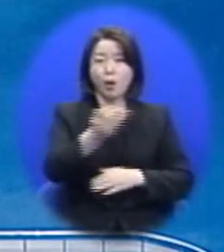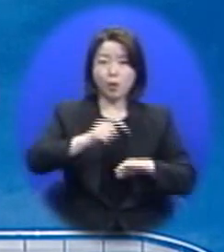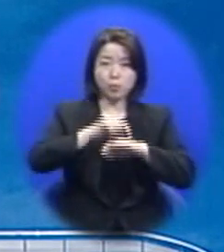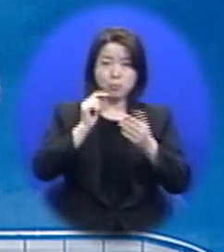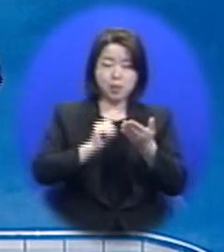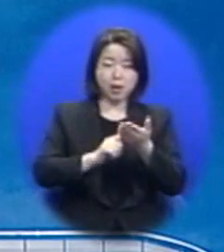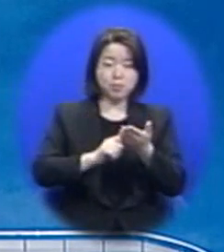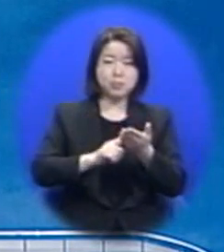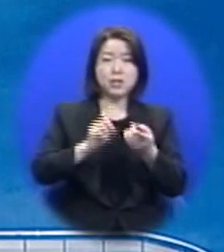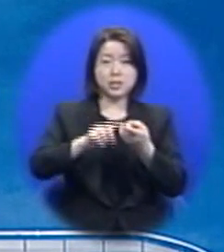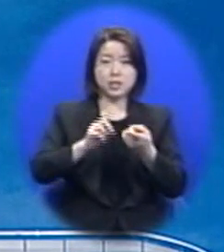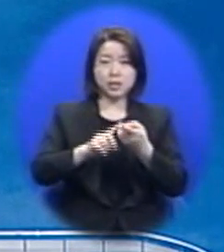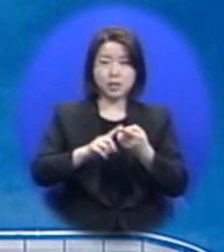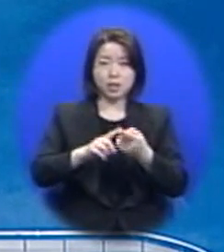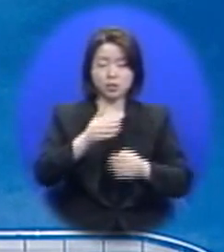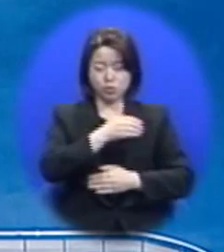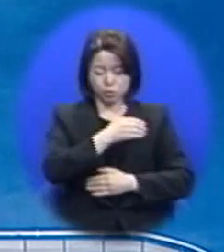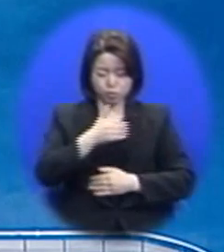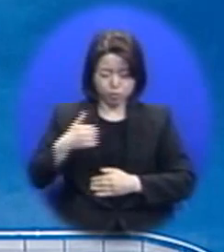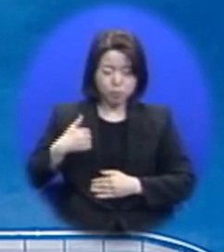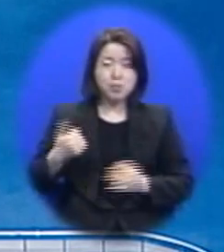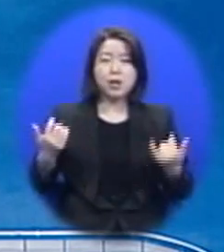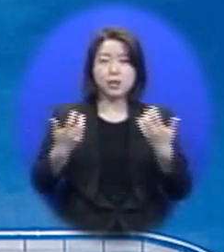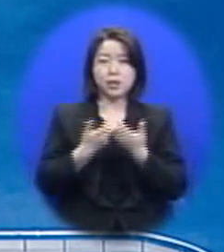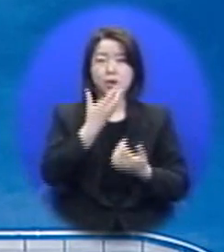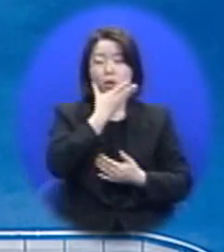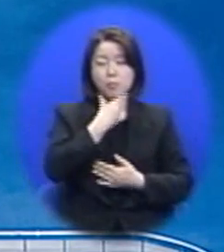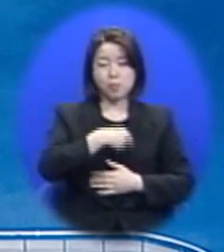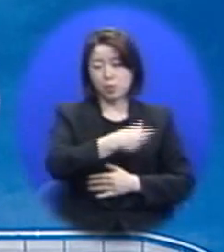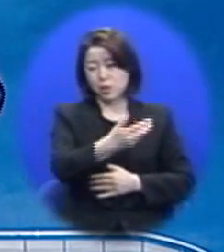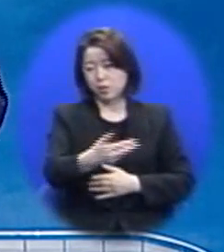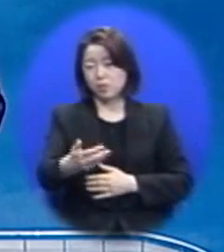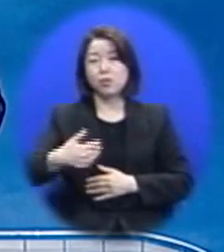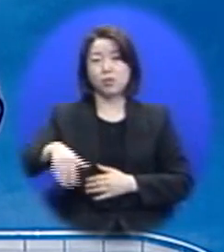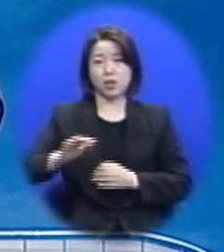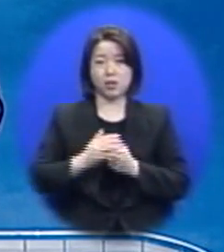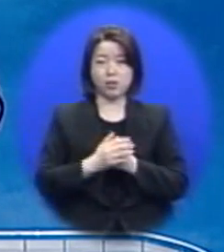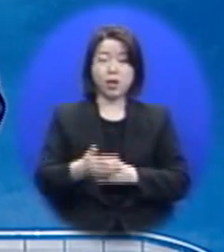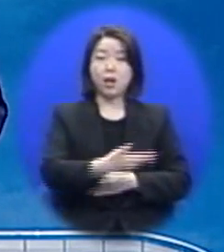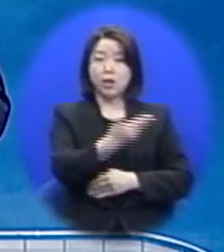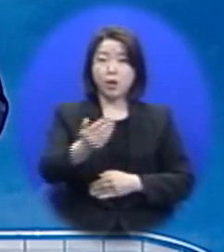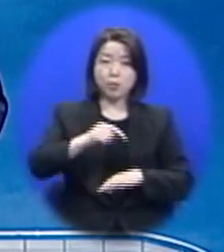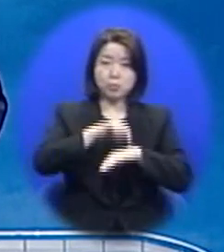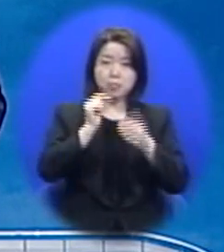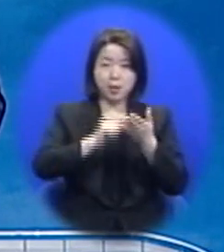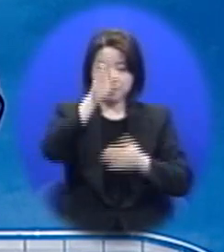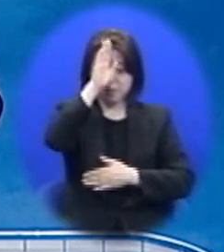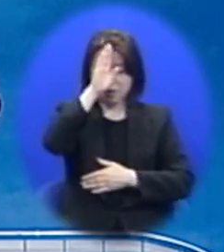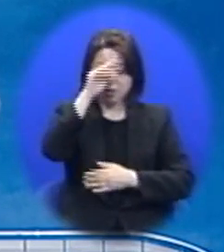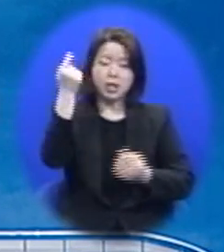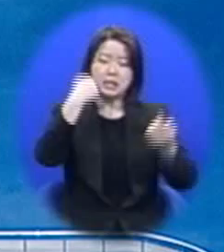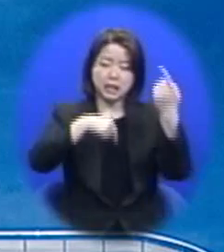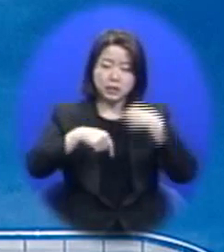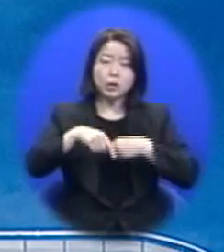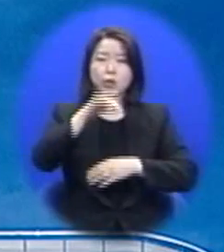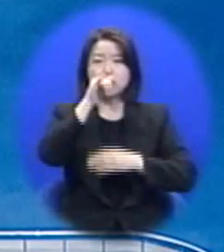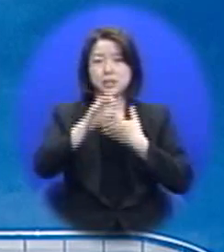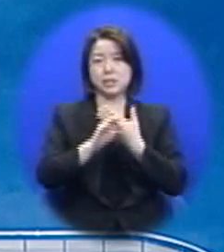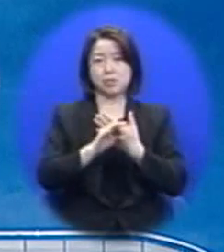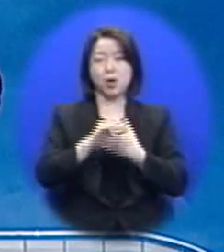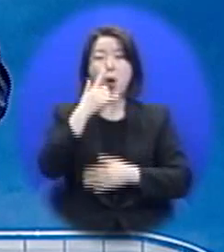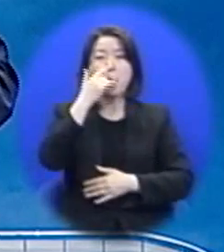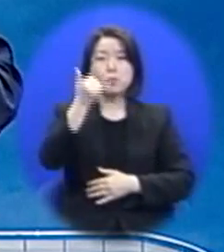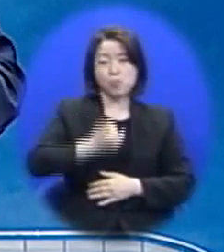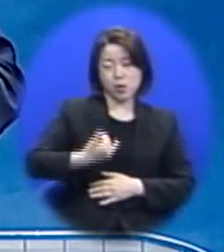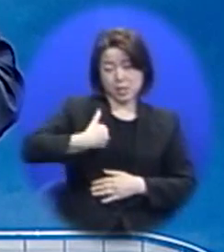충만해야 복이 흘러가는 겁니다. 여러분의 마음이 병들어 있으면, 상처가 많으면, 그러면